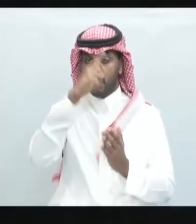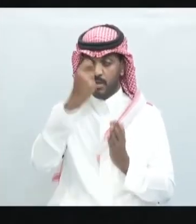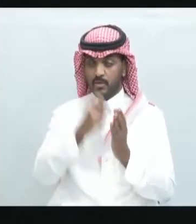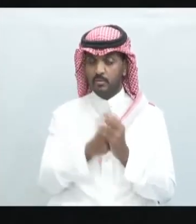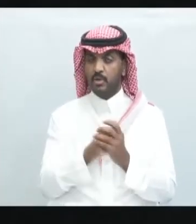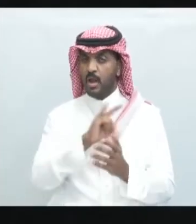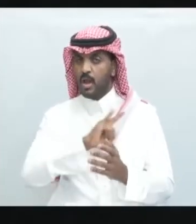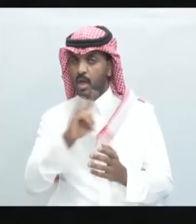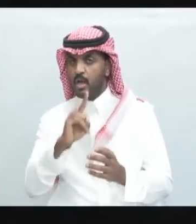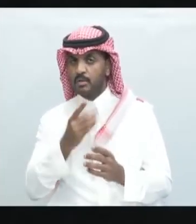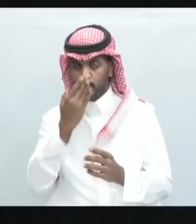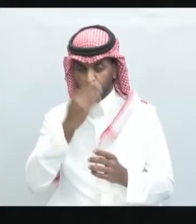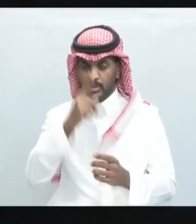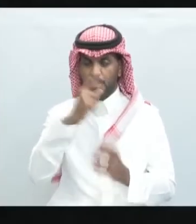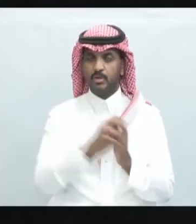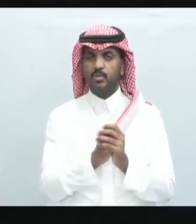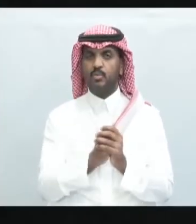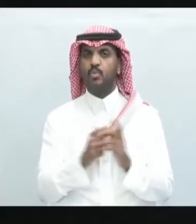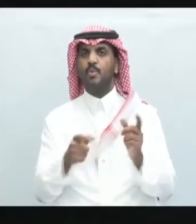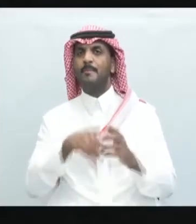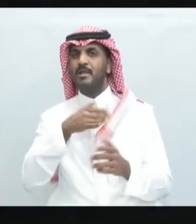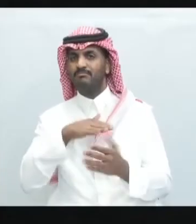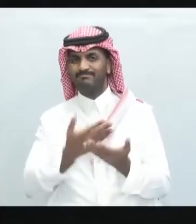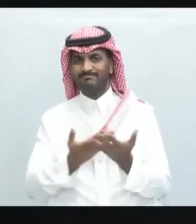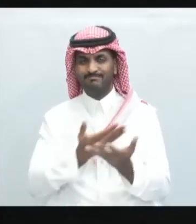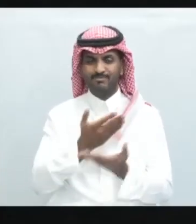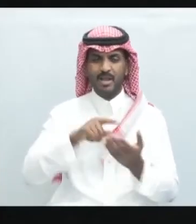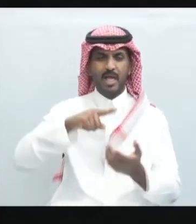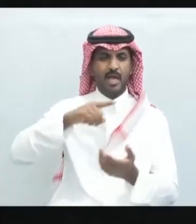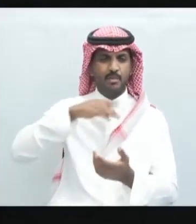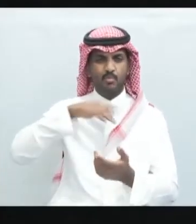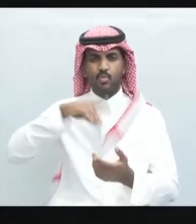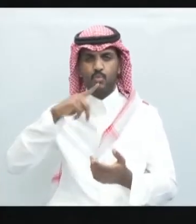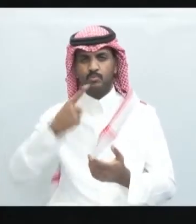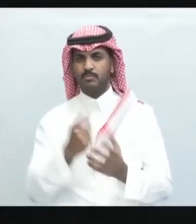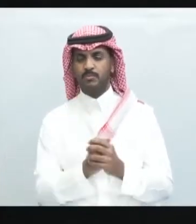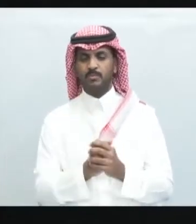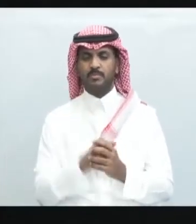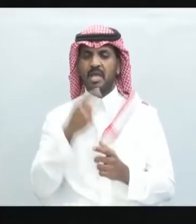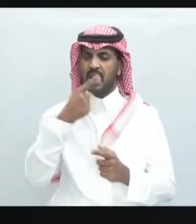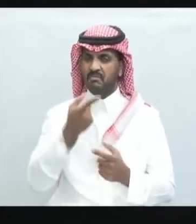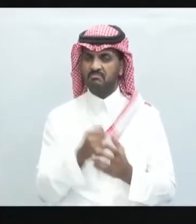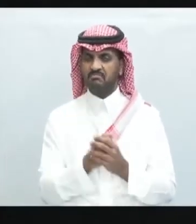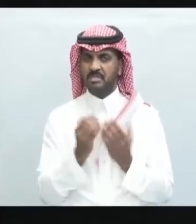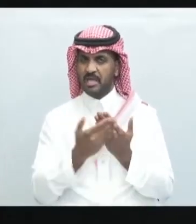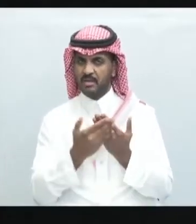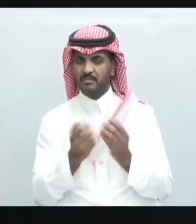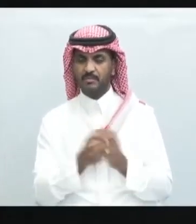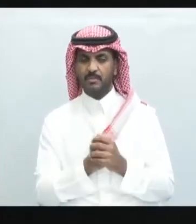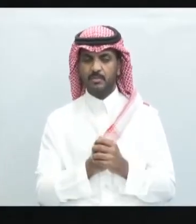تعبدوا الا اياه وبالوالدين احسانا فانت تحسن الى والديك بالكلام تحسن